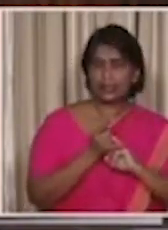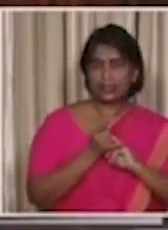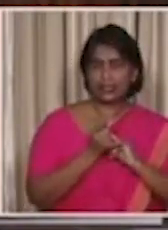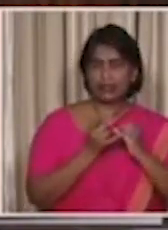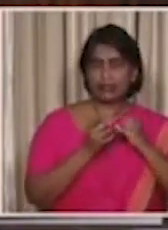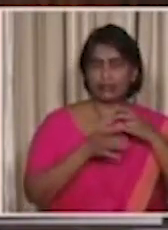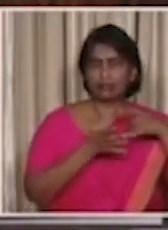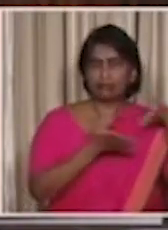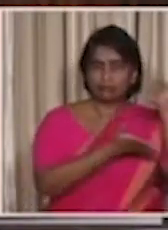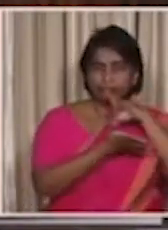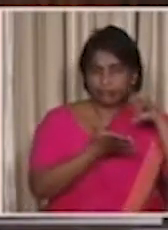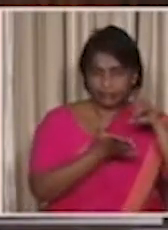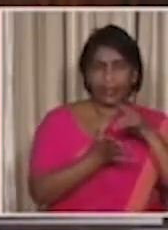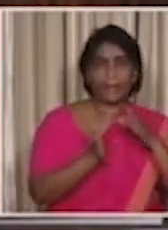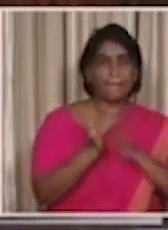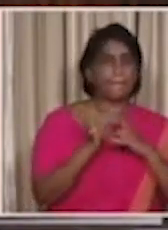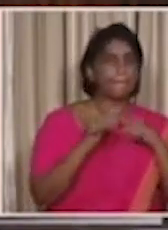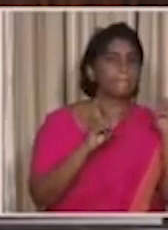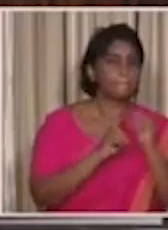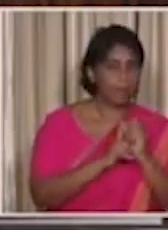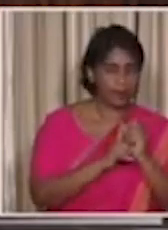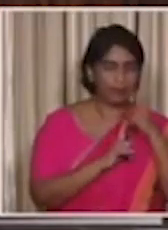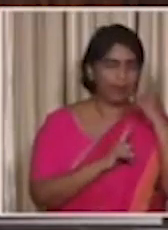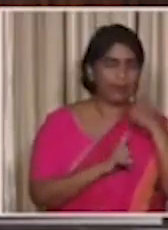සිටියම්. ගැටුම් හා වෙනත් හේතු නිසා